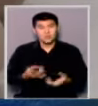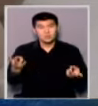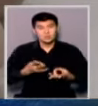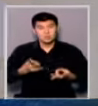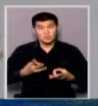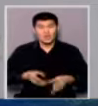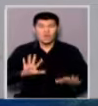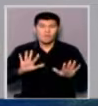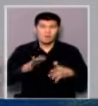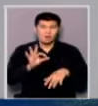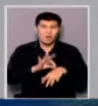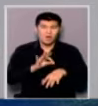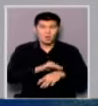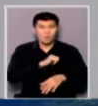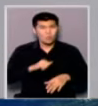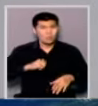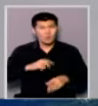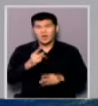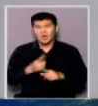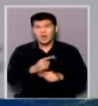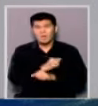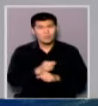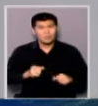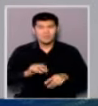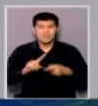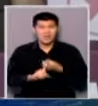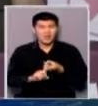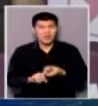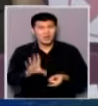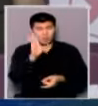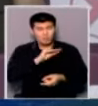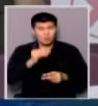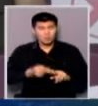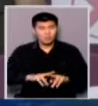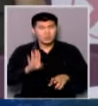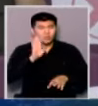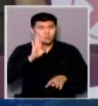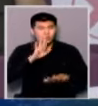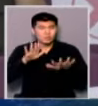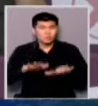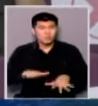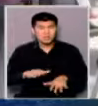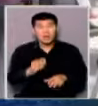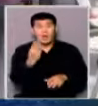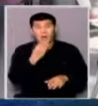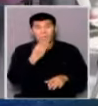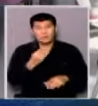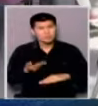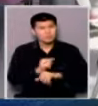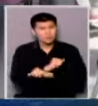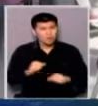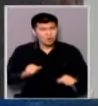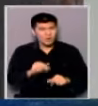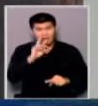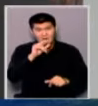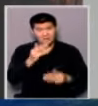Ал зақымдалған жерге өздігінен тиісу оған инфекция түсіруі мүмкін. Және су орнына мұз салу да қате әрекет.